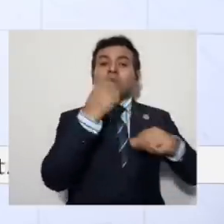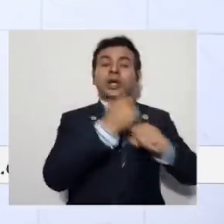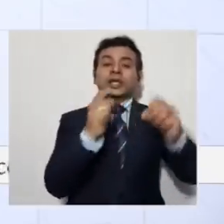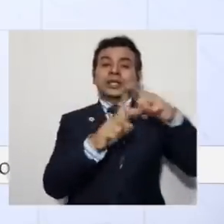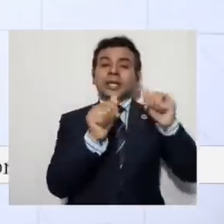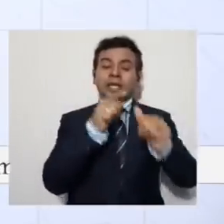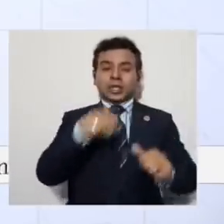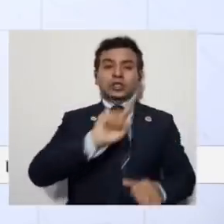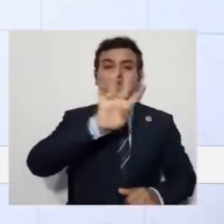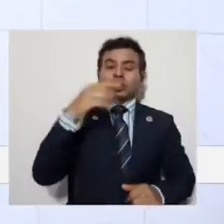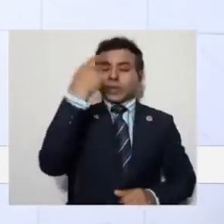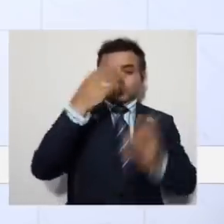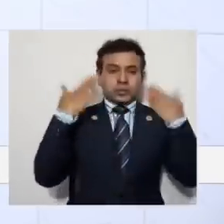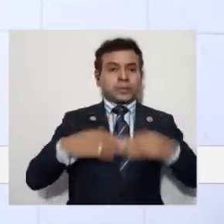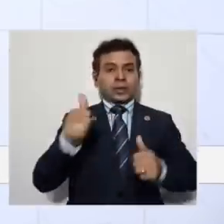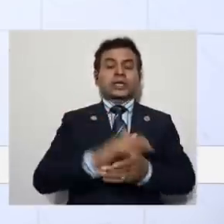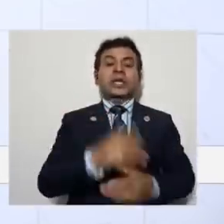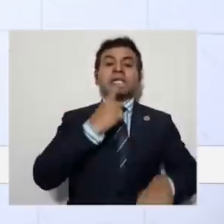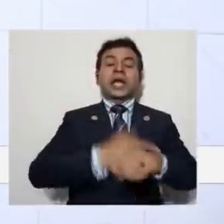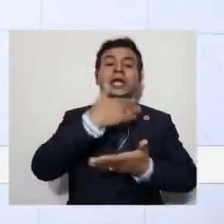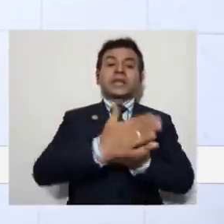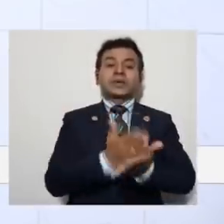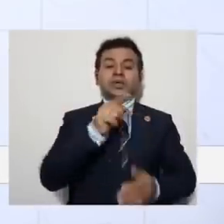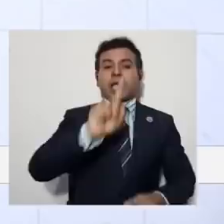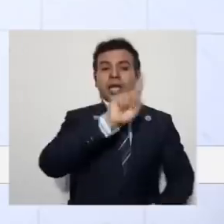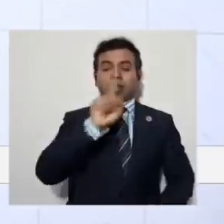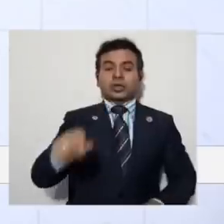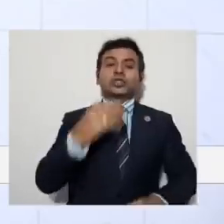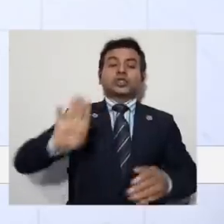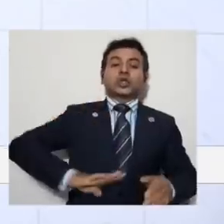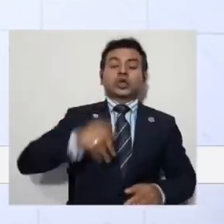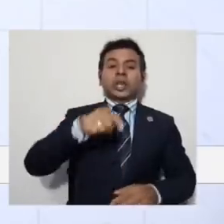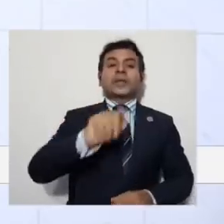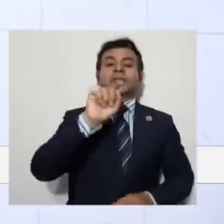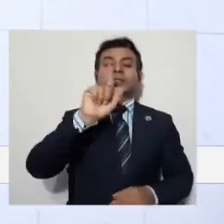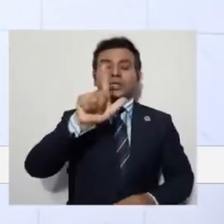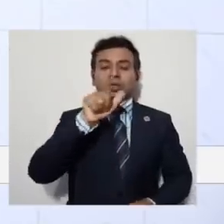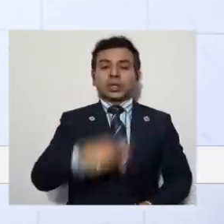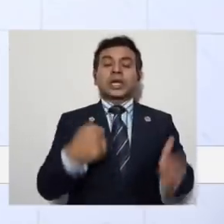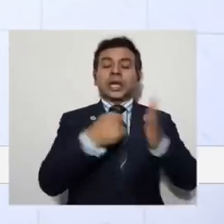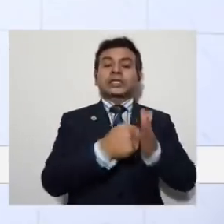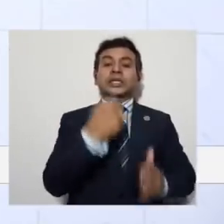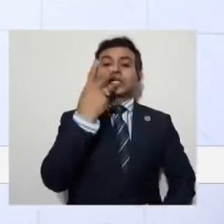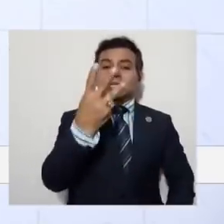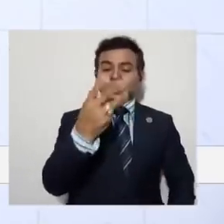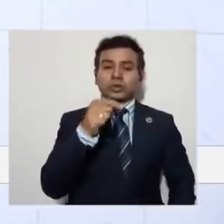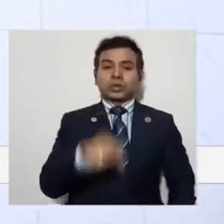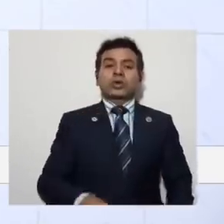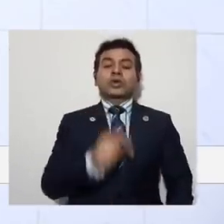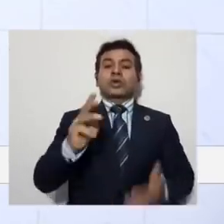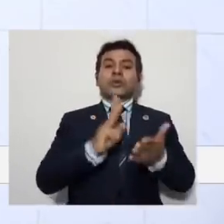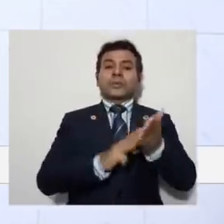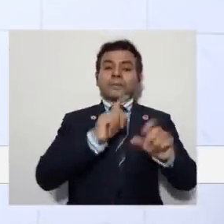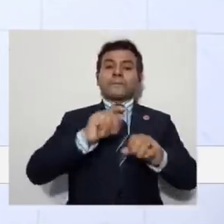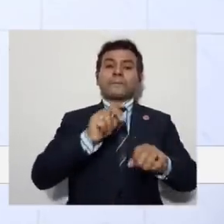হসপিটাল মিরপুর থেকে 4 জন, মুগদা মেডিকেল কলেজ হসপিটাল থেকে 14 জন, ঢাকা ডিভিশনের 11 জন, চট্টগ্রাম ডিভিশন